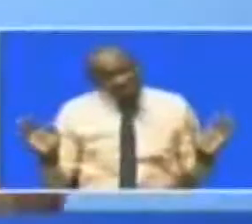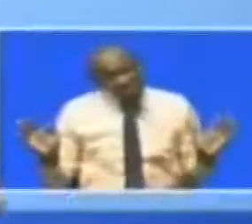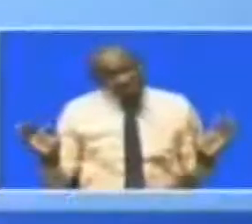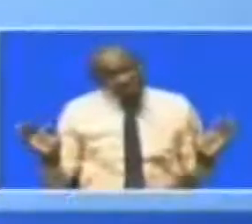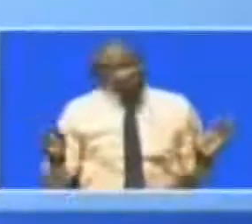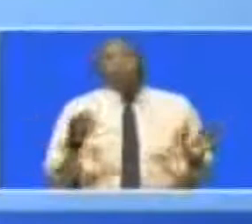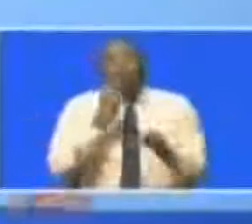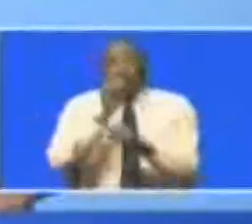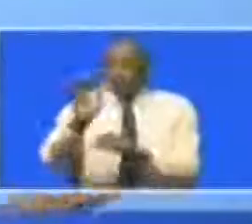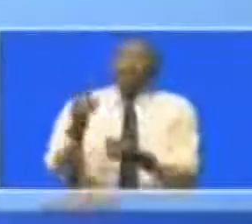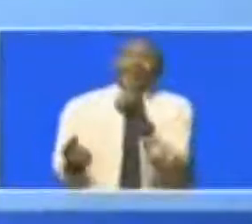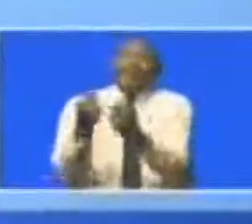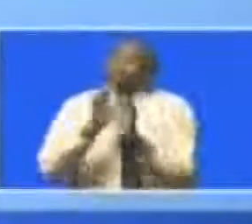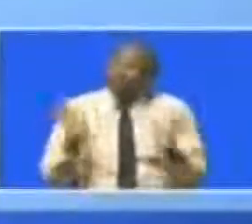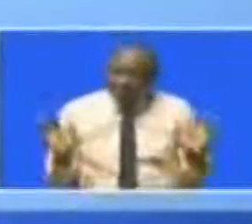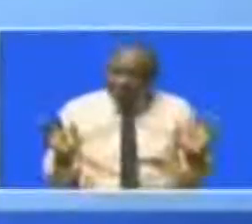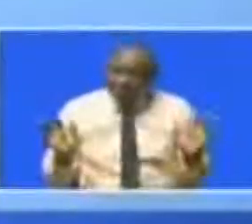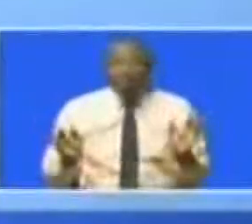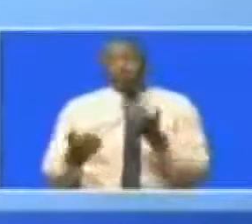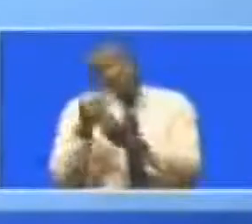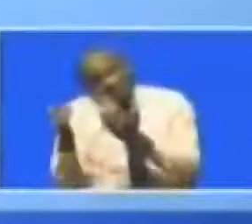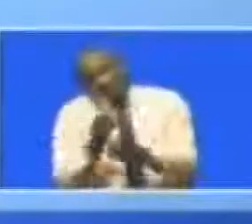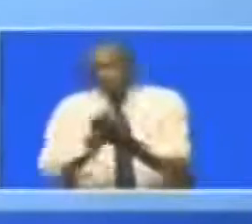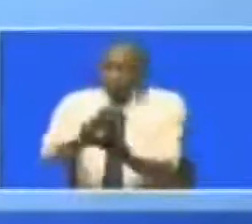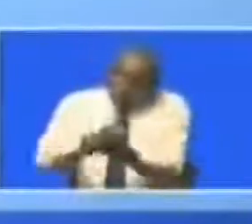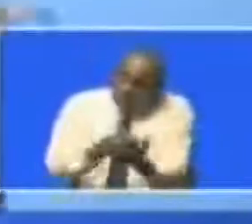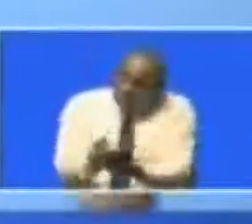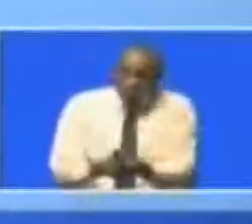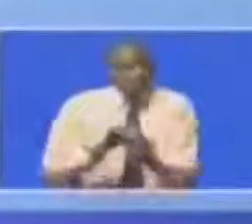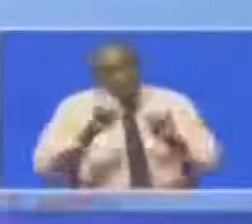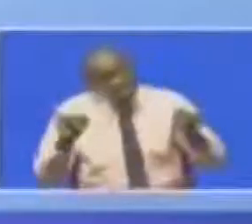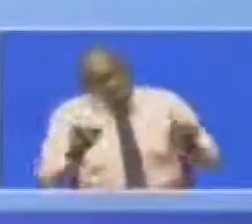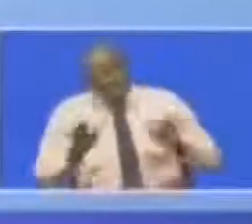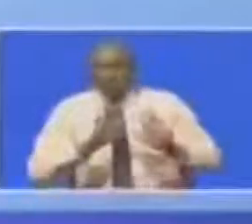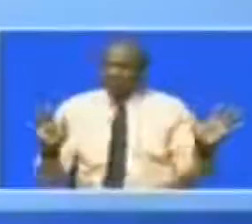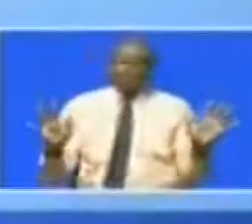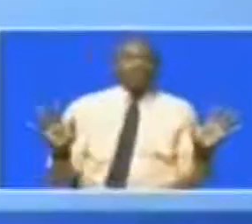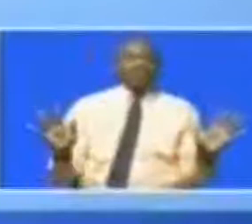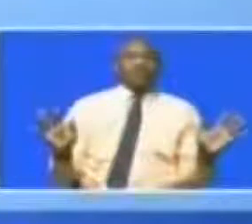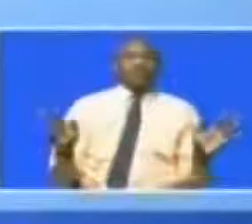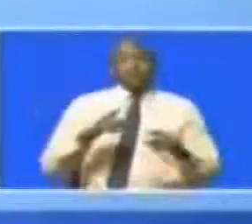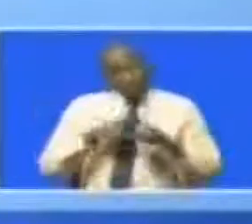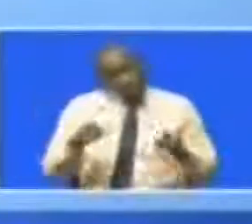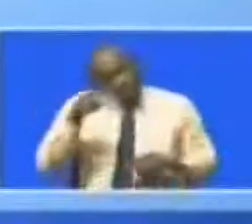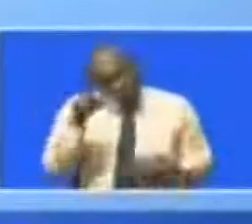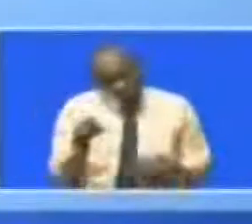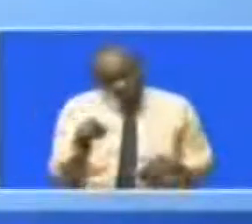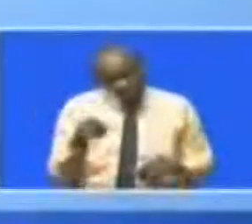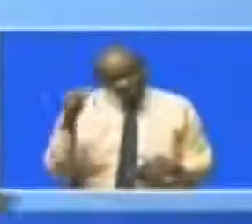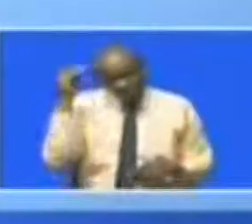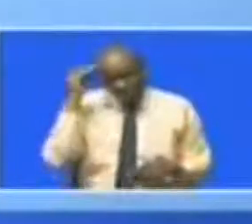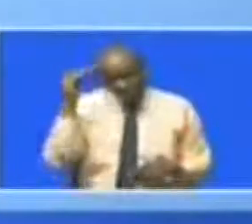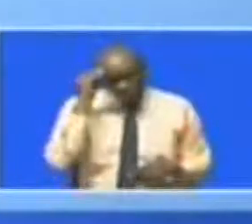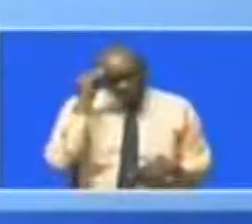kazi yako ni kukaa jikoni, kuangalia nyumbani, kuosha vyombo, kuangalia hadi mbuzi. Lakini wewe masomo,